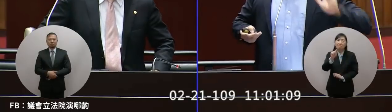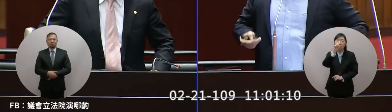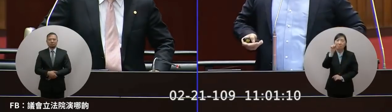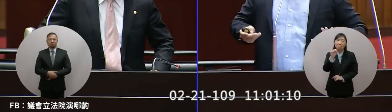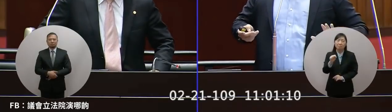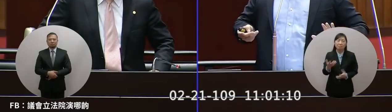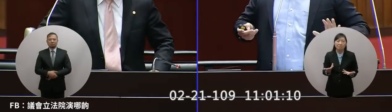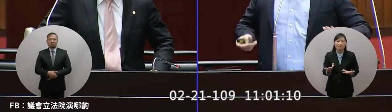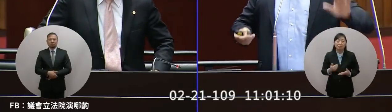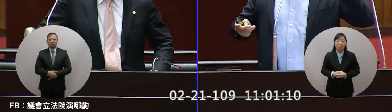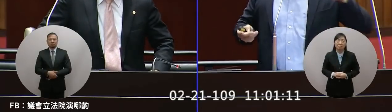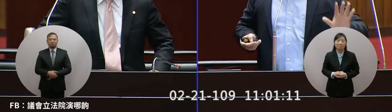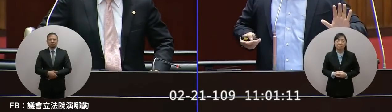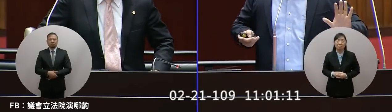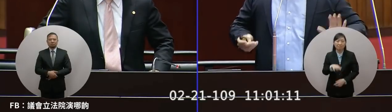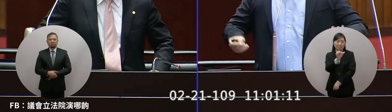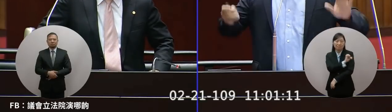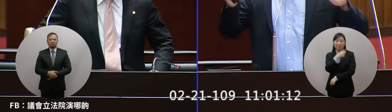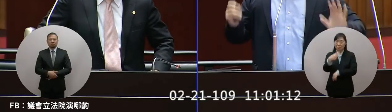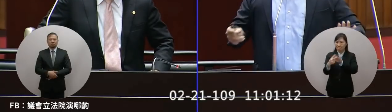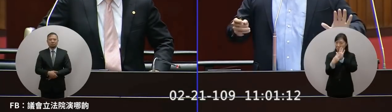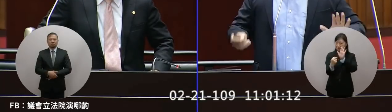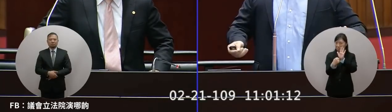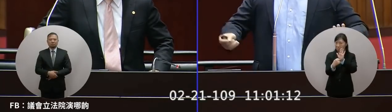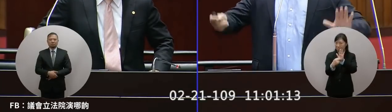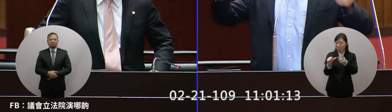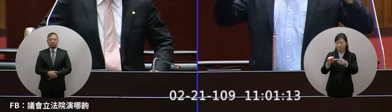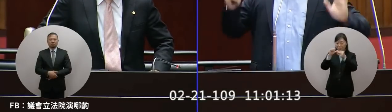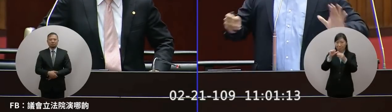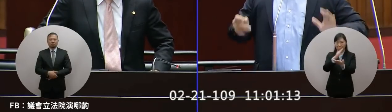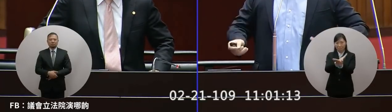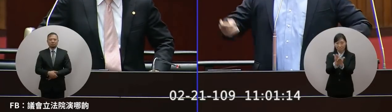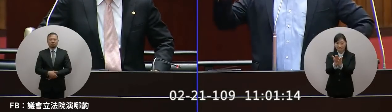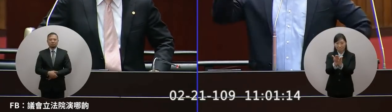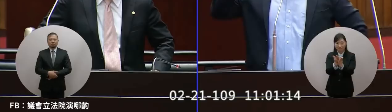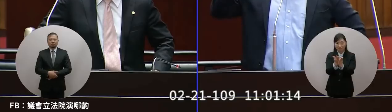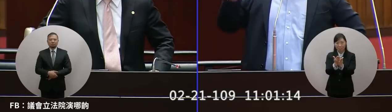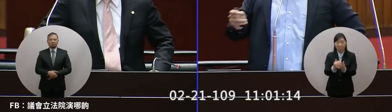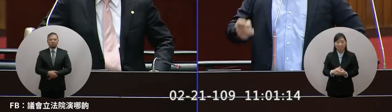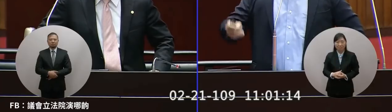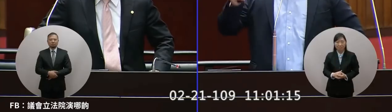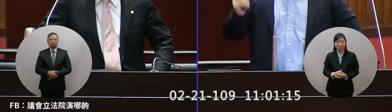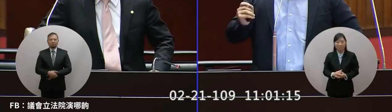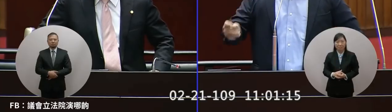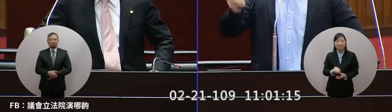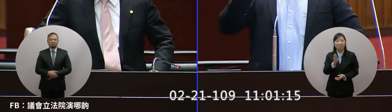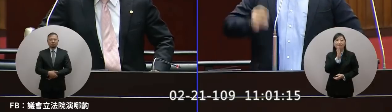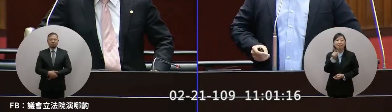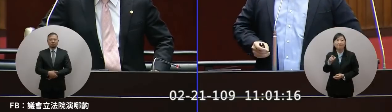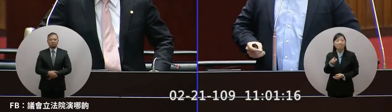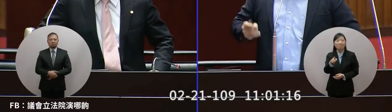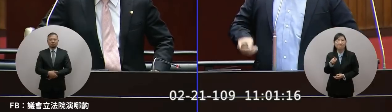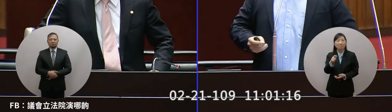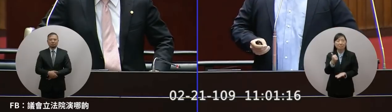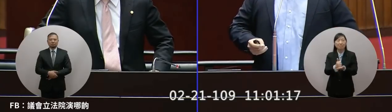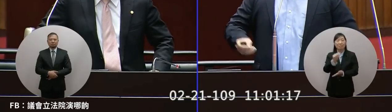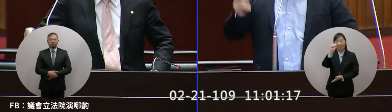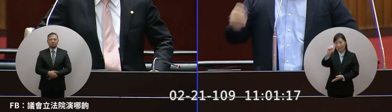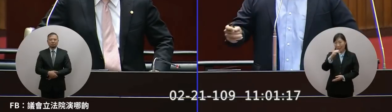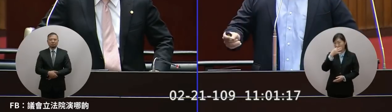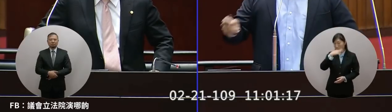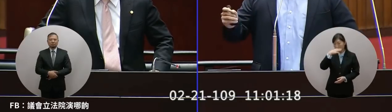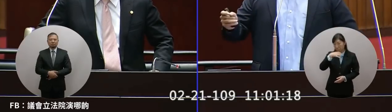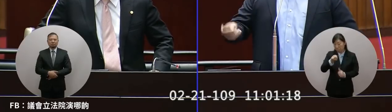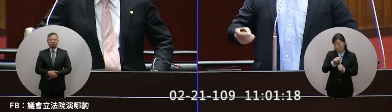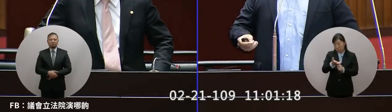么是第五类，啊，护士佫甲讲第五类，哈的意思就是得到 A 型流感